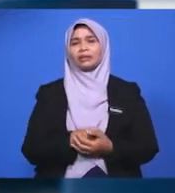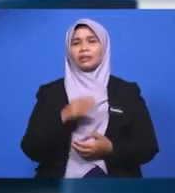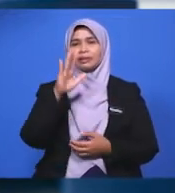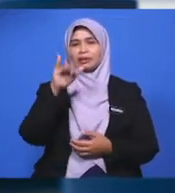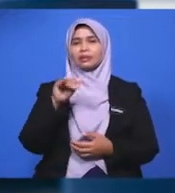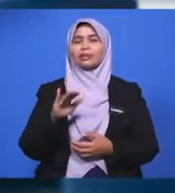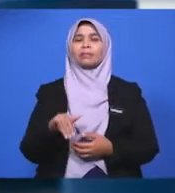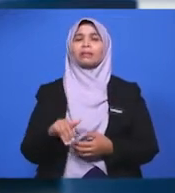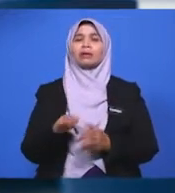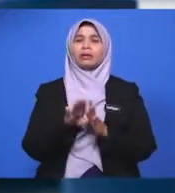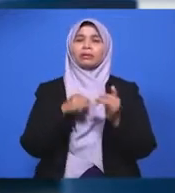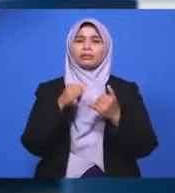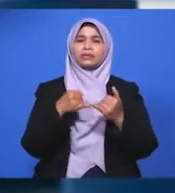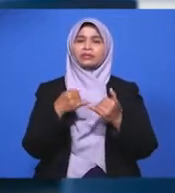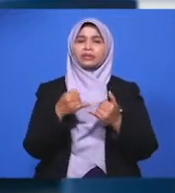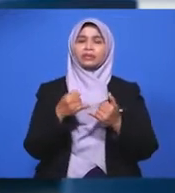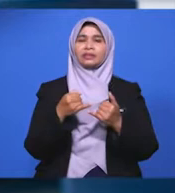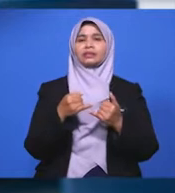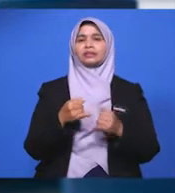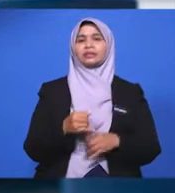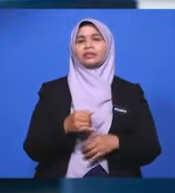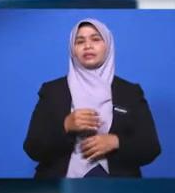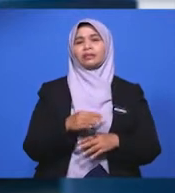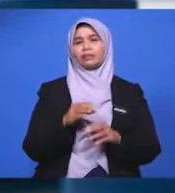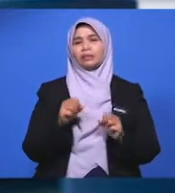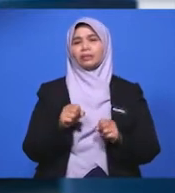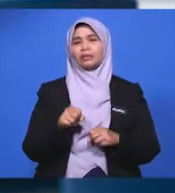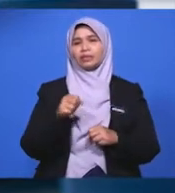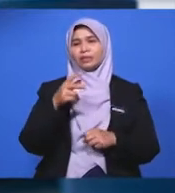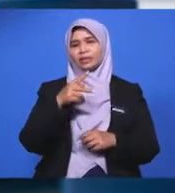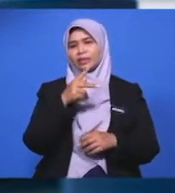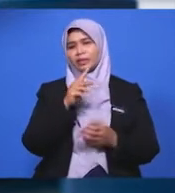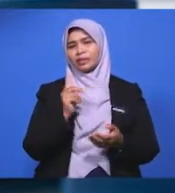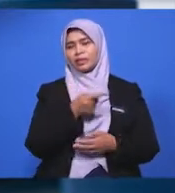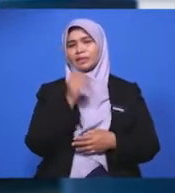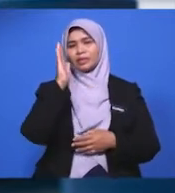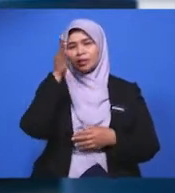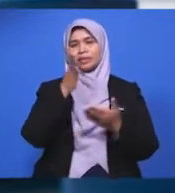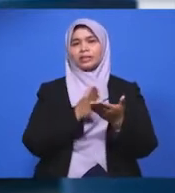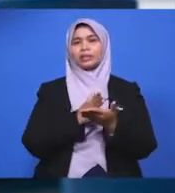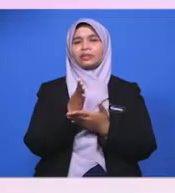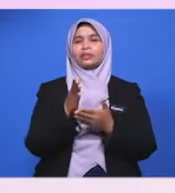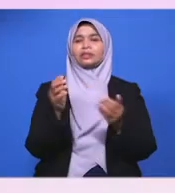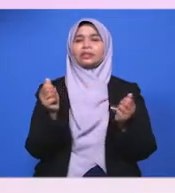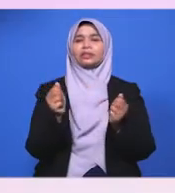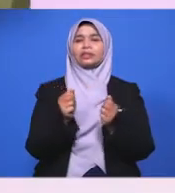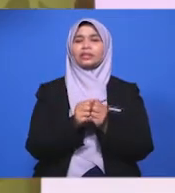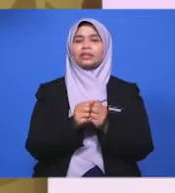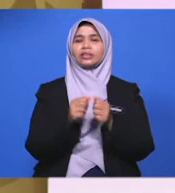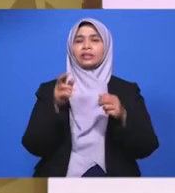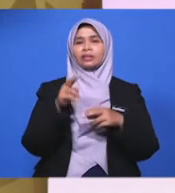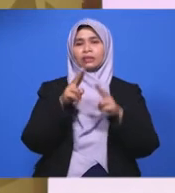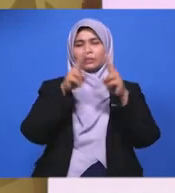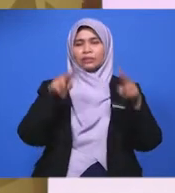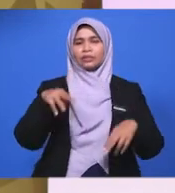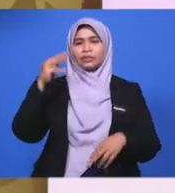belum berjaya tidak mengapa, kerana kita akan teruskan dengan sesi uji